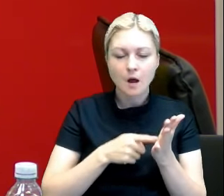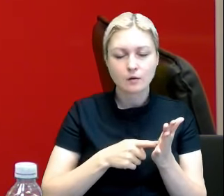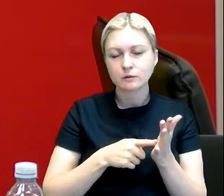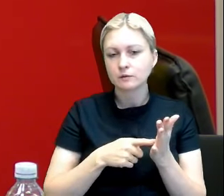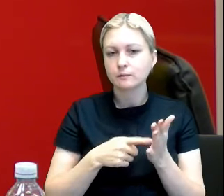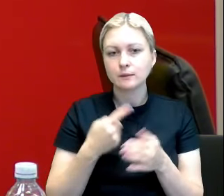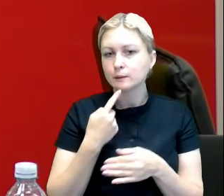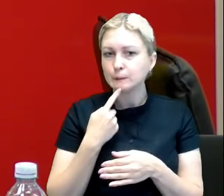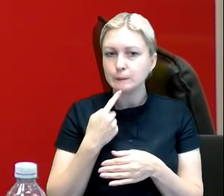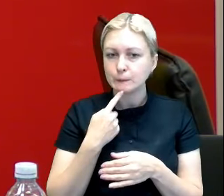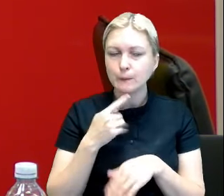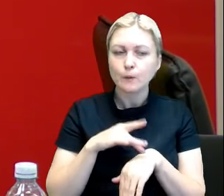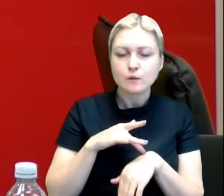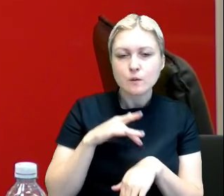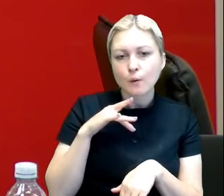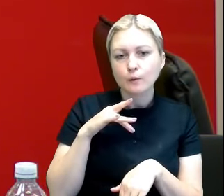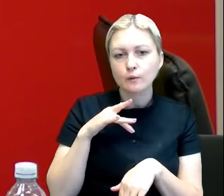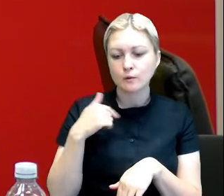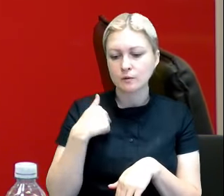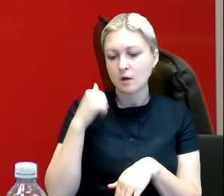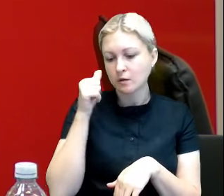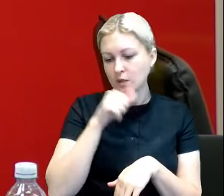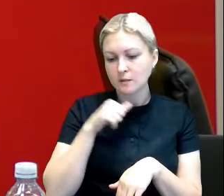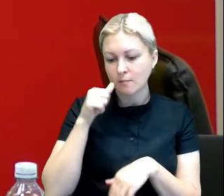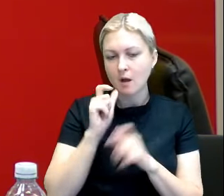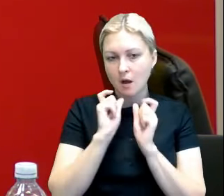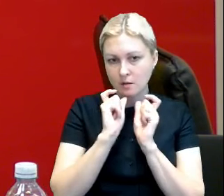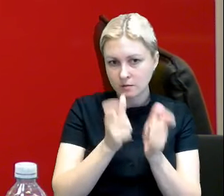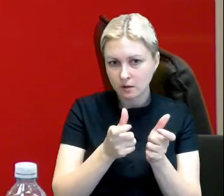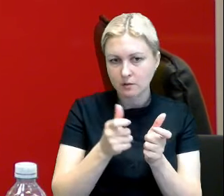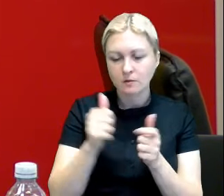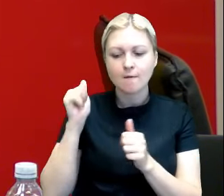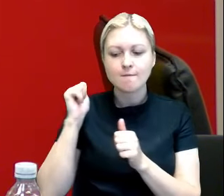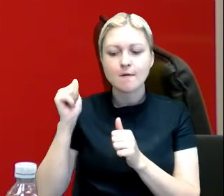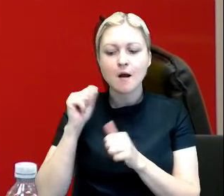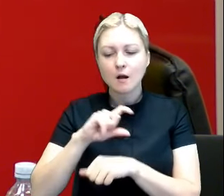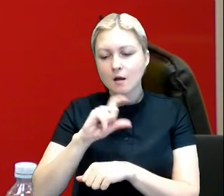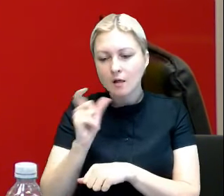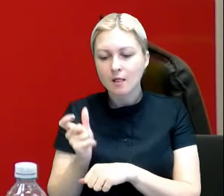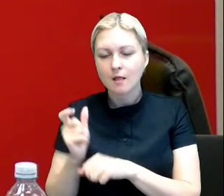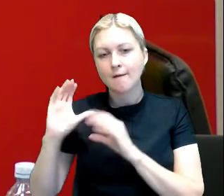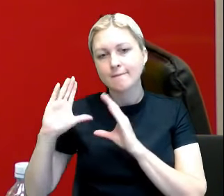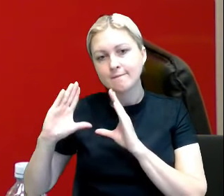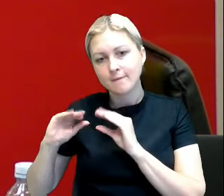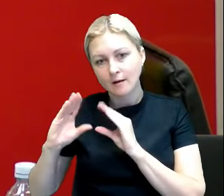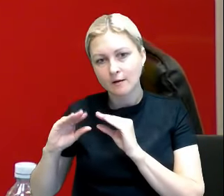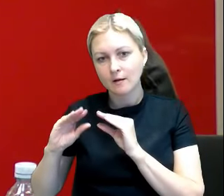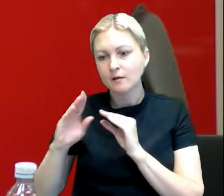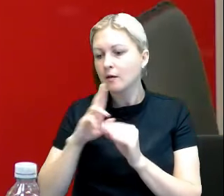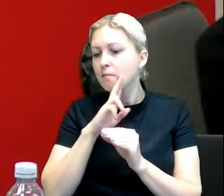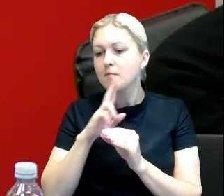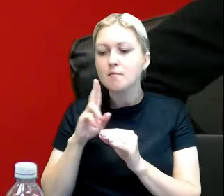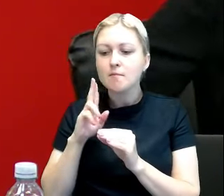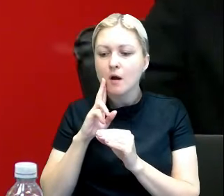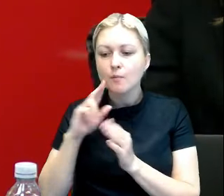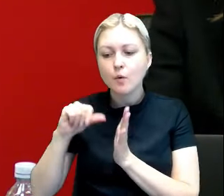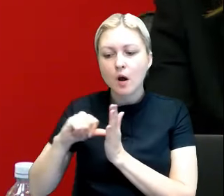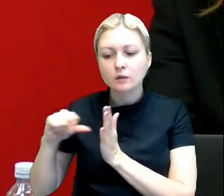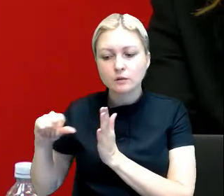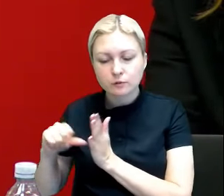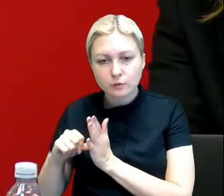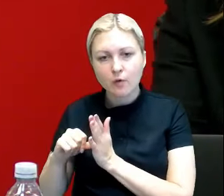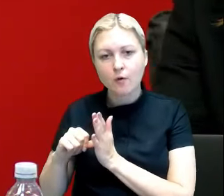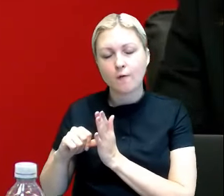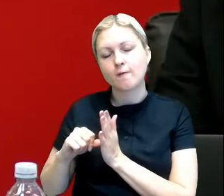asmeniškai a vakar ilgą vakarą praleidom su mamom mamų atstovėm kurios kurios